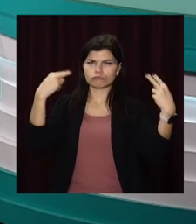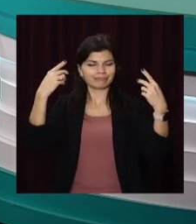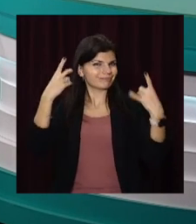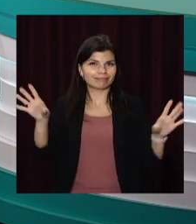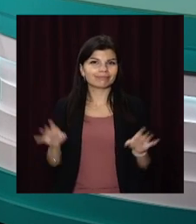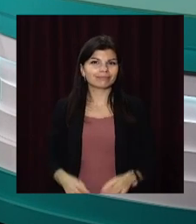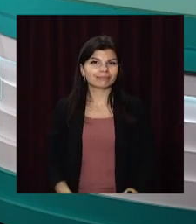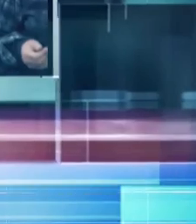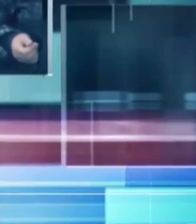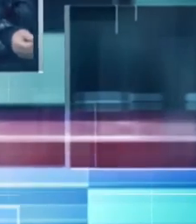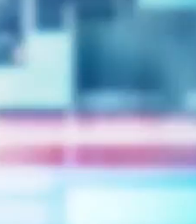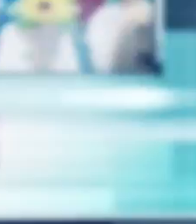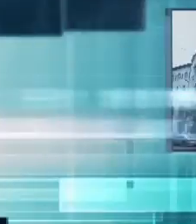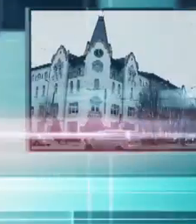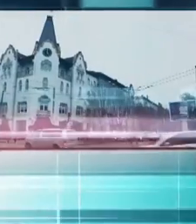думок.